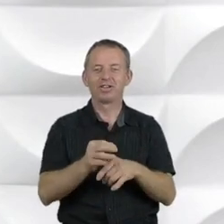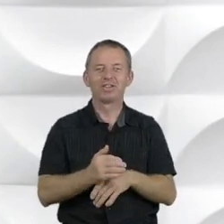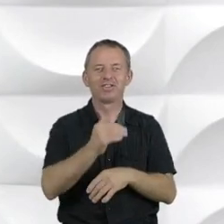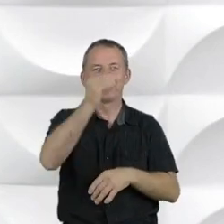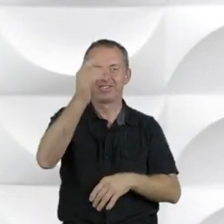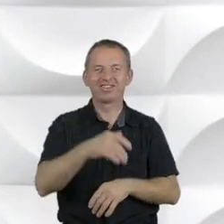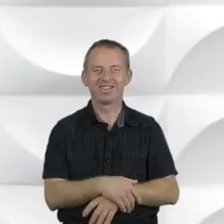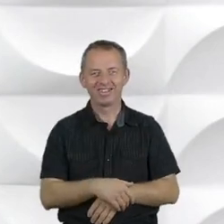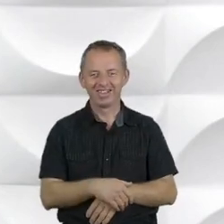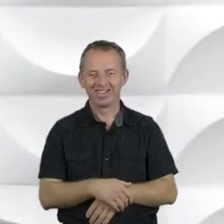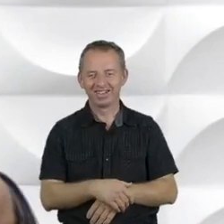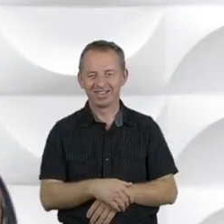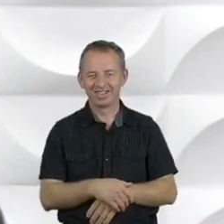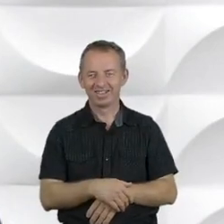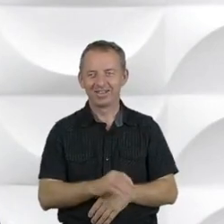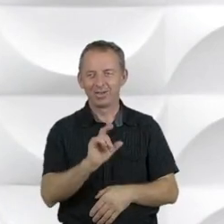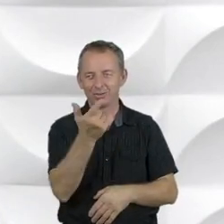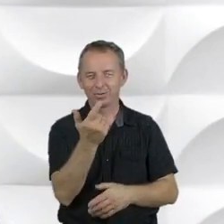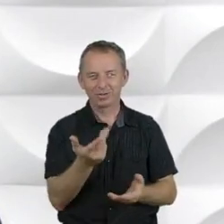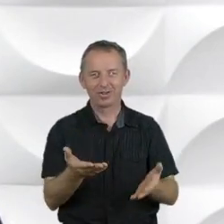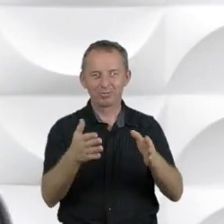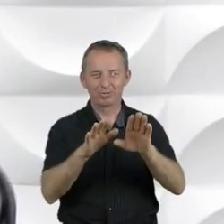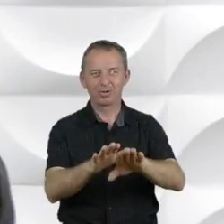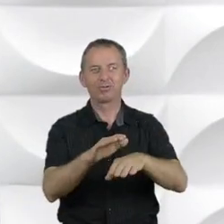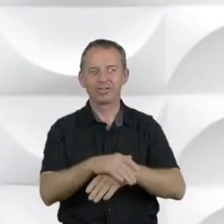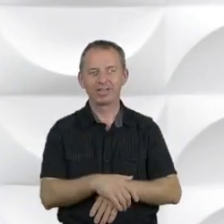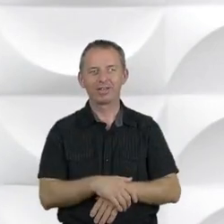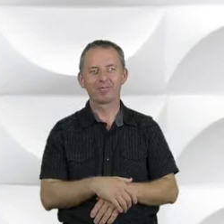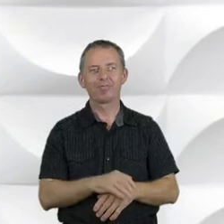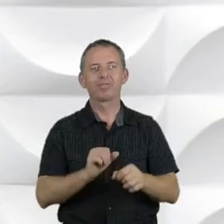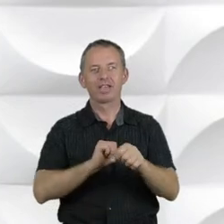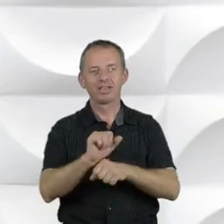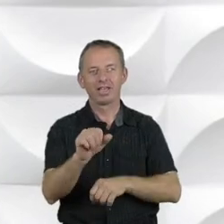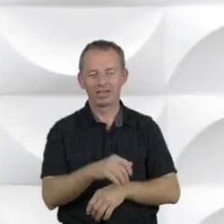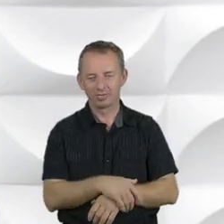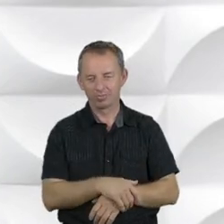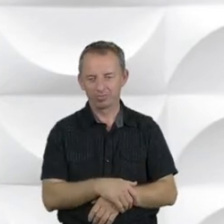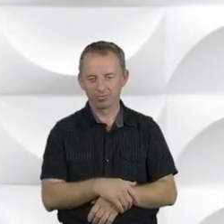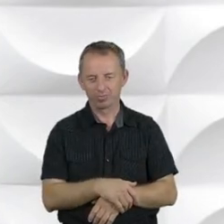góry. Drugie błogosławieństwo jest